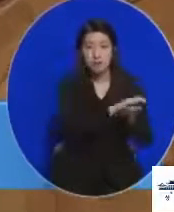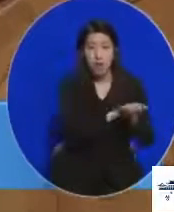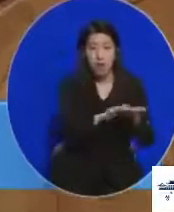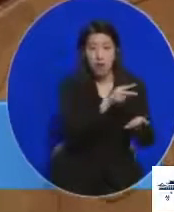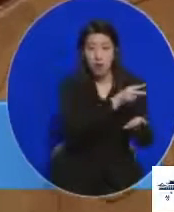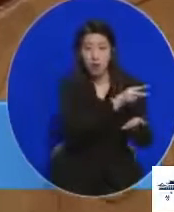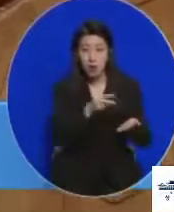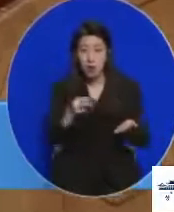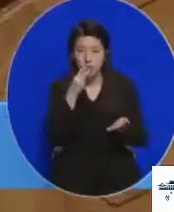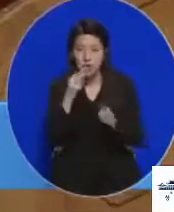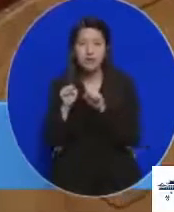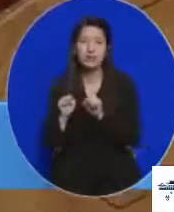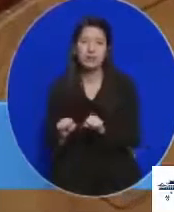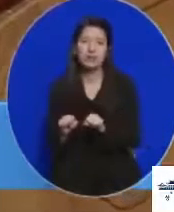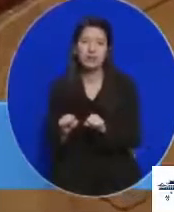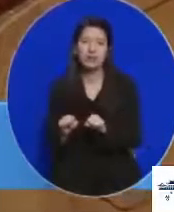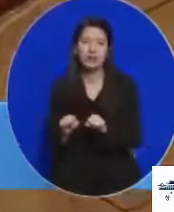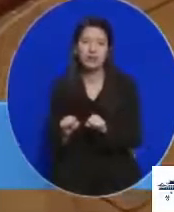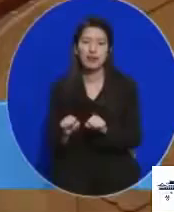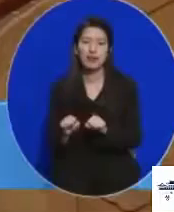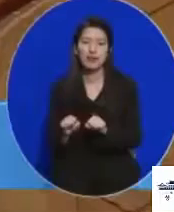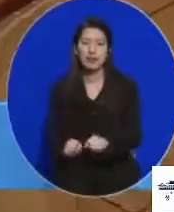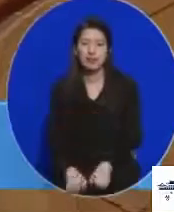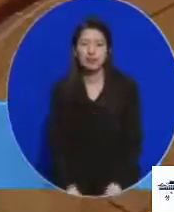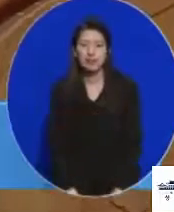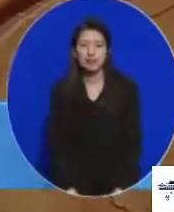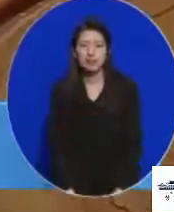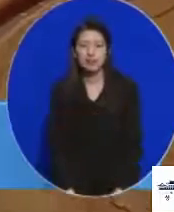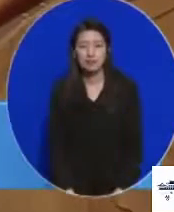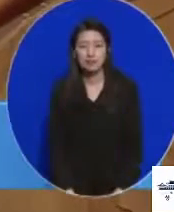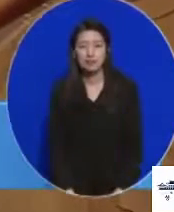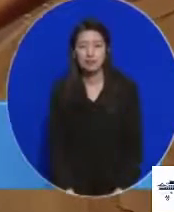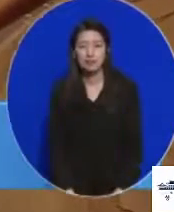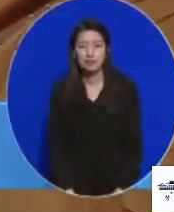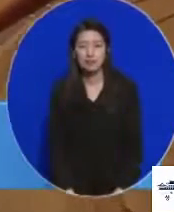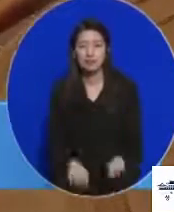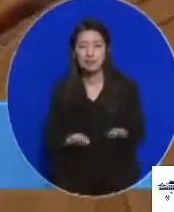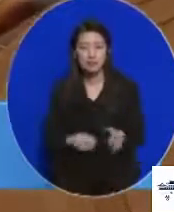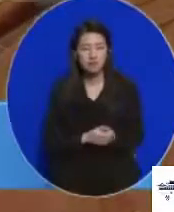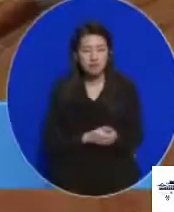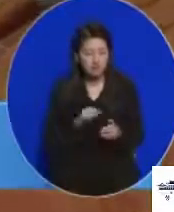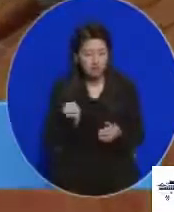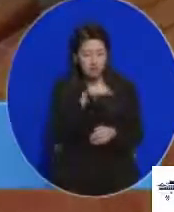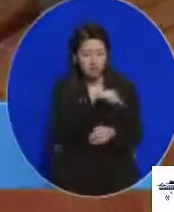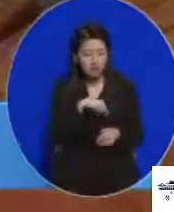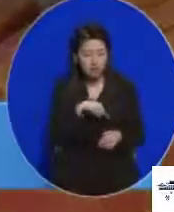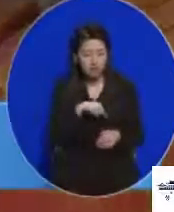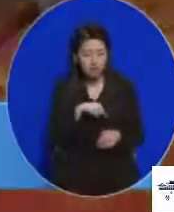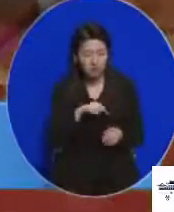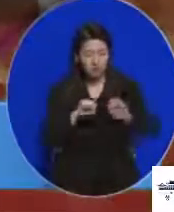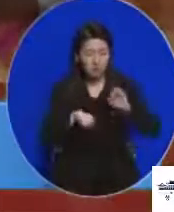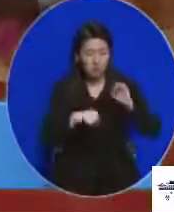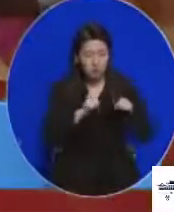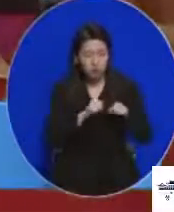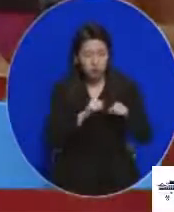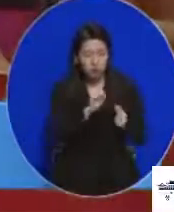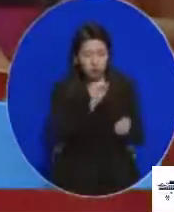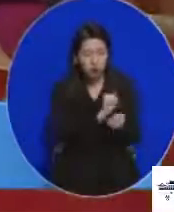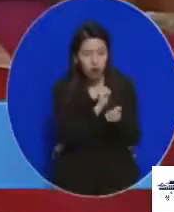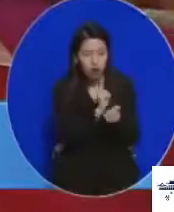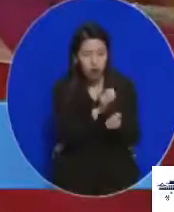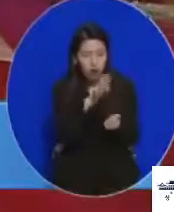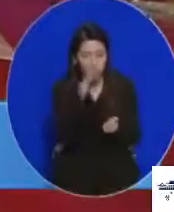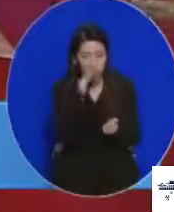입니다 우리는 가축 전염병 과 신종 감염병 자연재해를 겪으며 서로